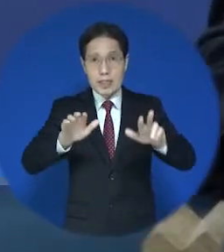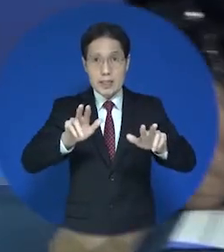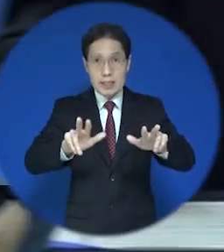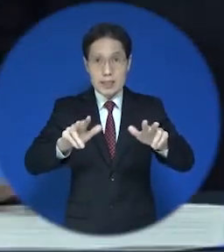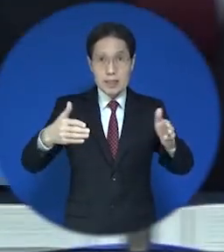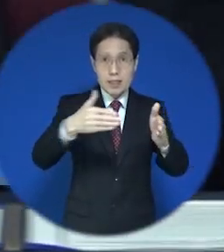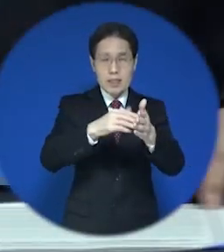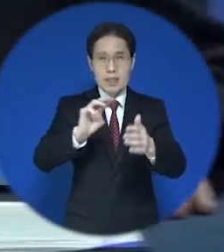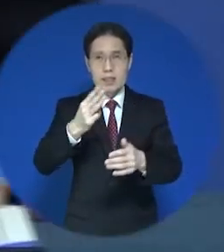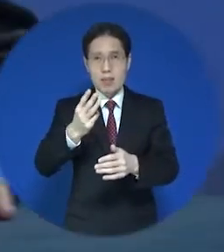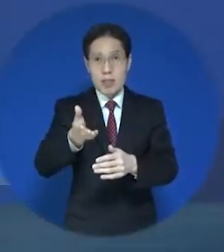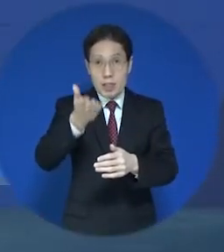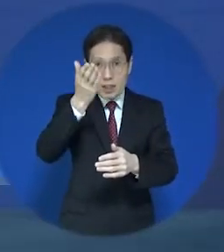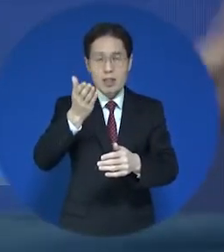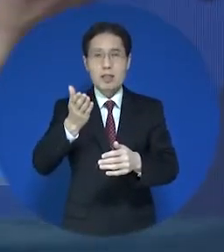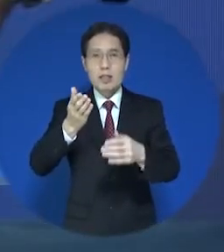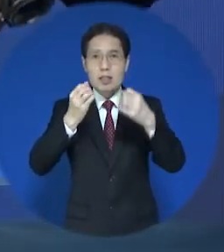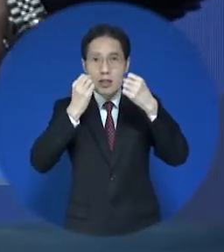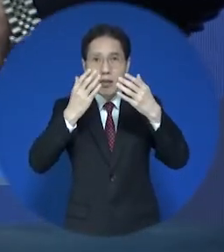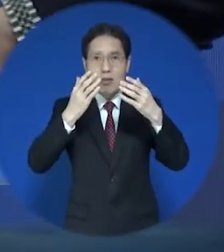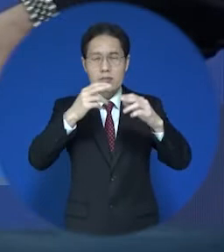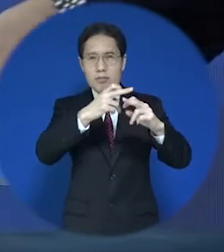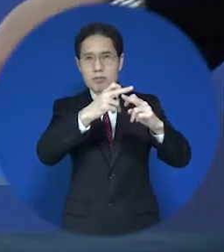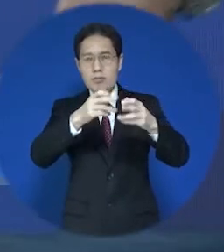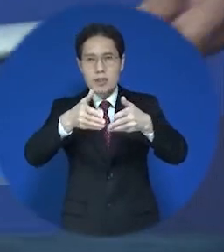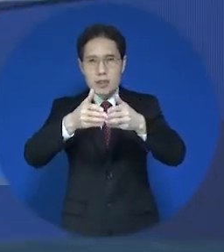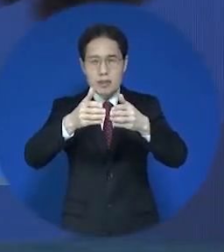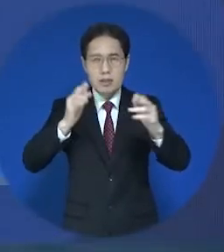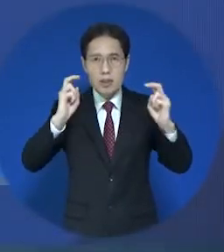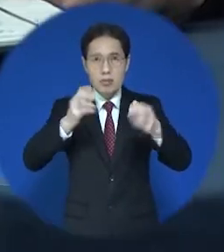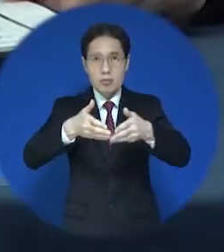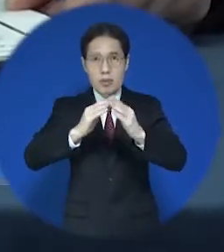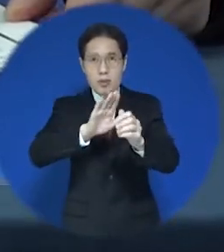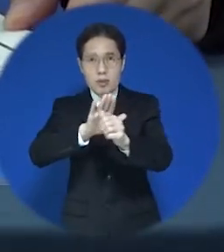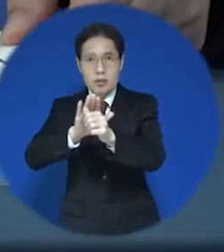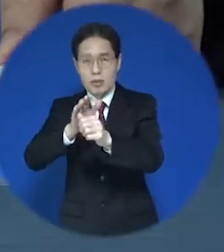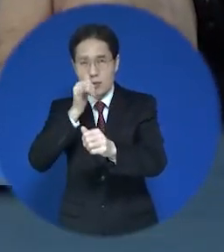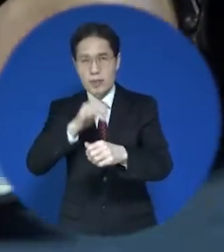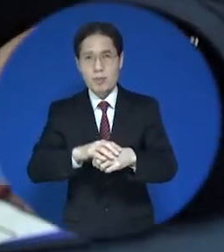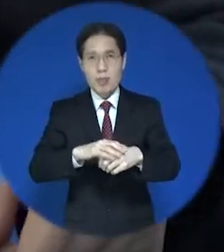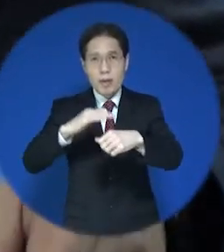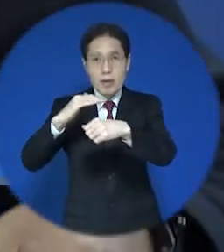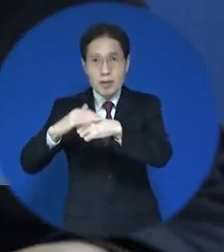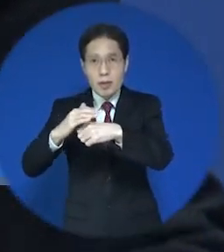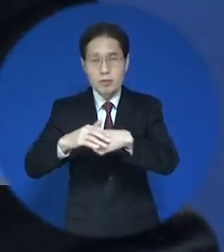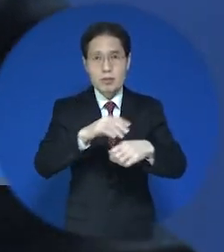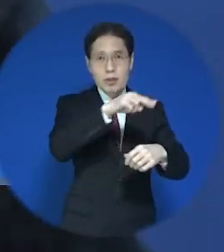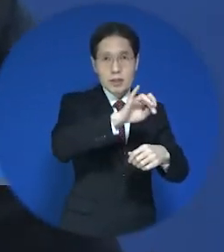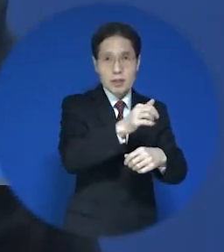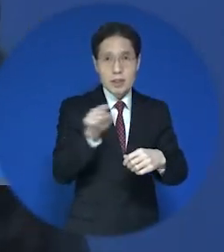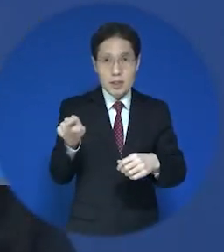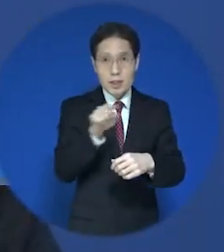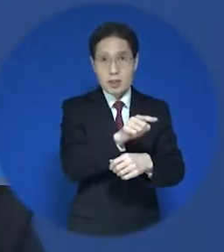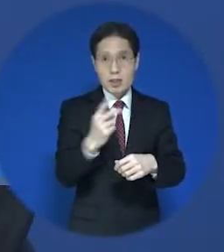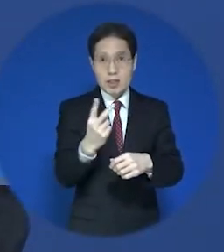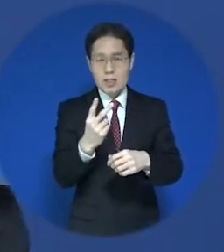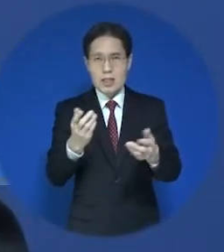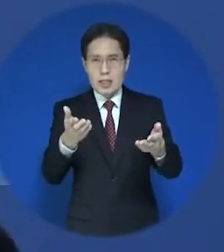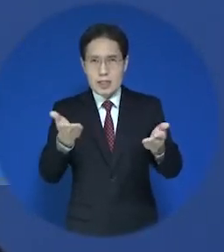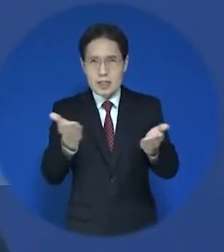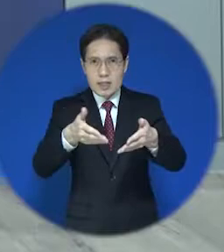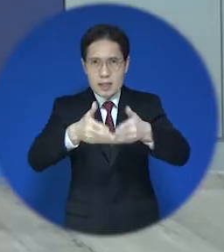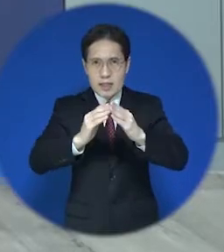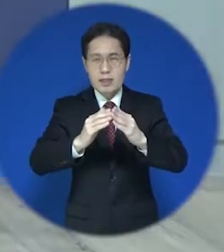300여 개 스타트업을 육성하고 있습니다 대구 스케일 어퍼 그와 신안 스퀘어 브릿지는 스타트업 성장을 위한